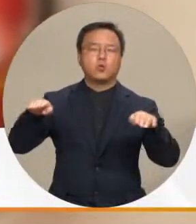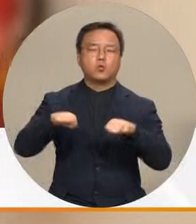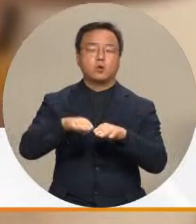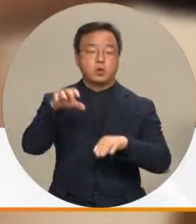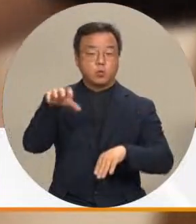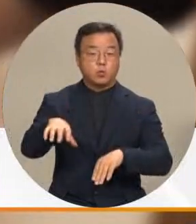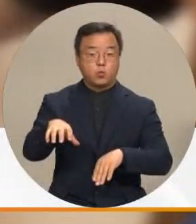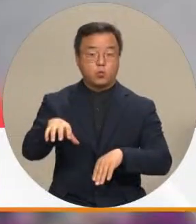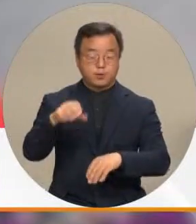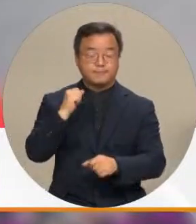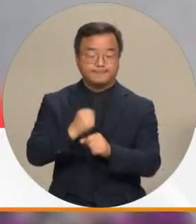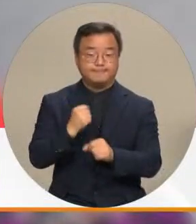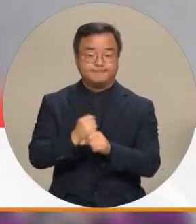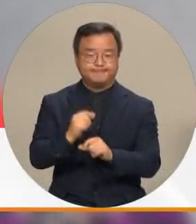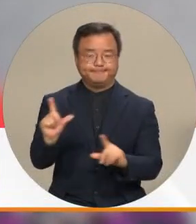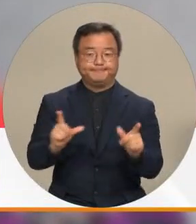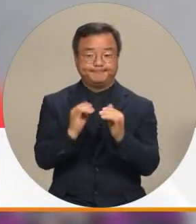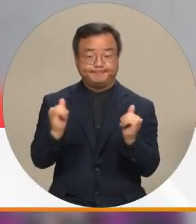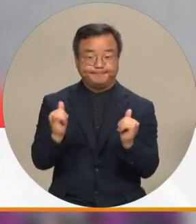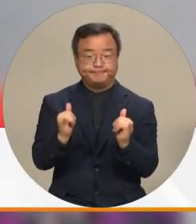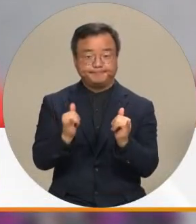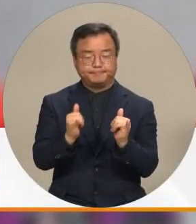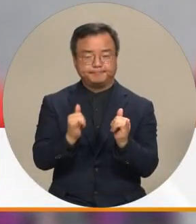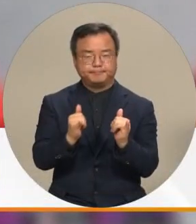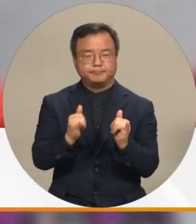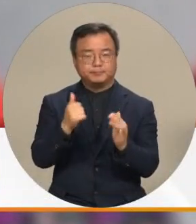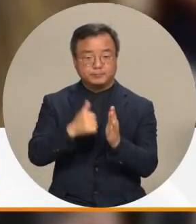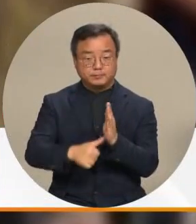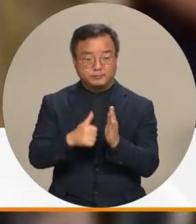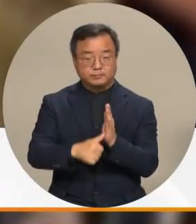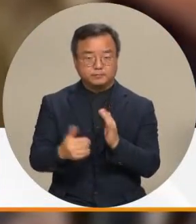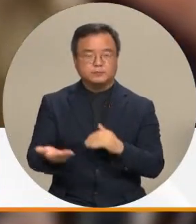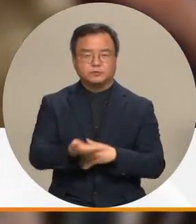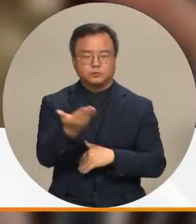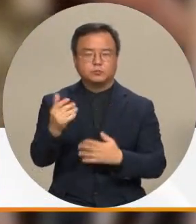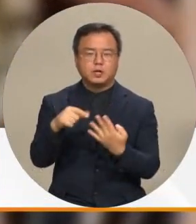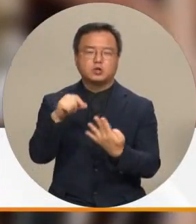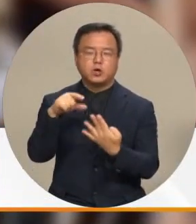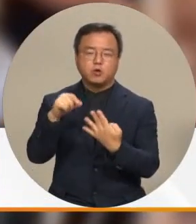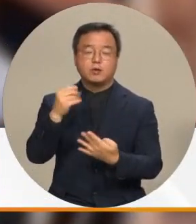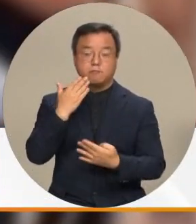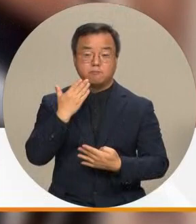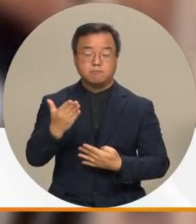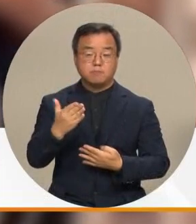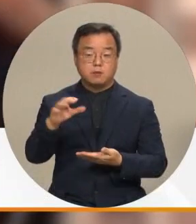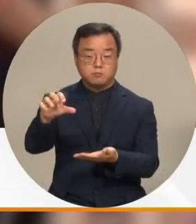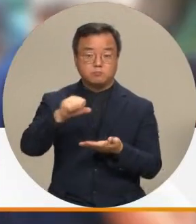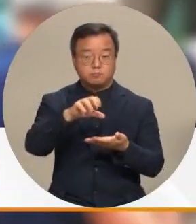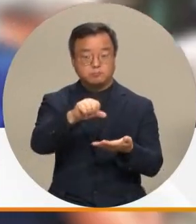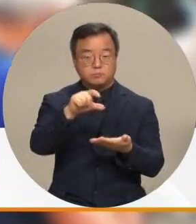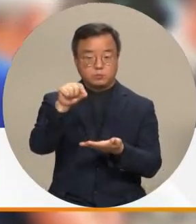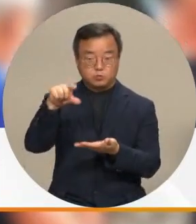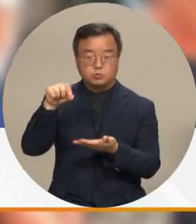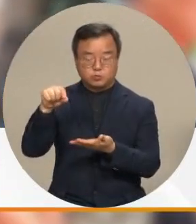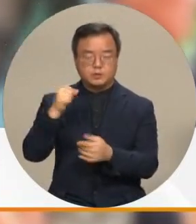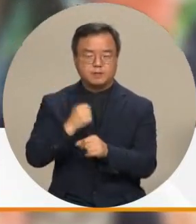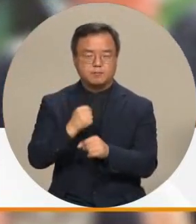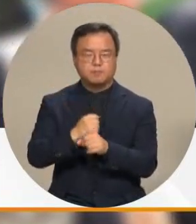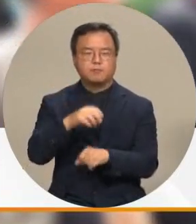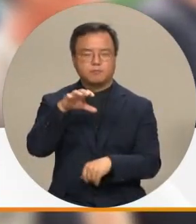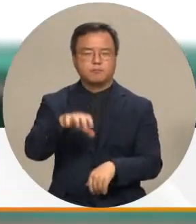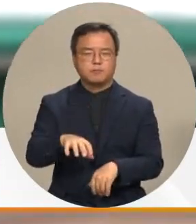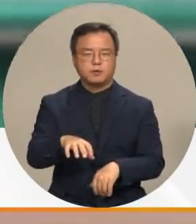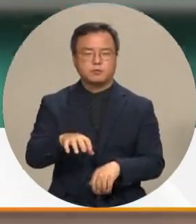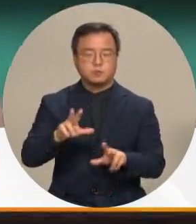공간을 만들어서 주민들에게 물품을 본인들이 선택하고 또 가져갈 수 있도록 만든 곳 그것이 바로